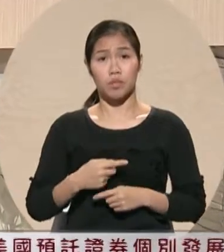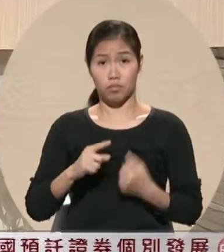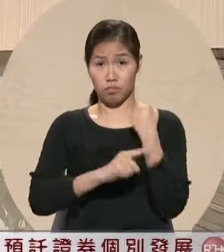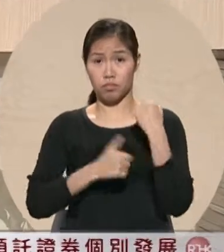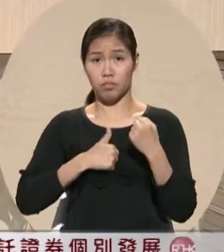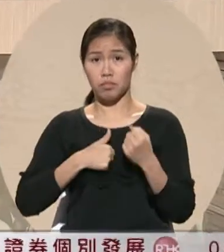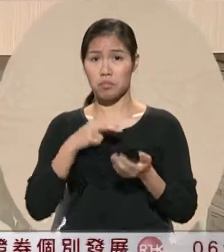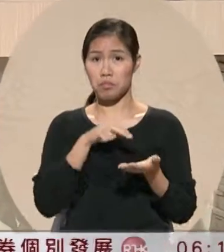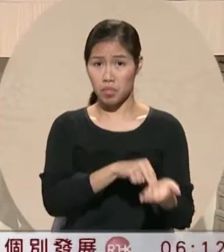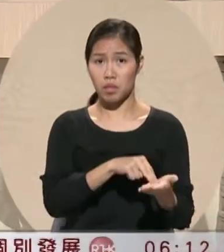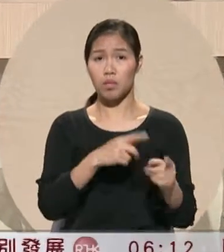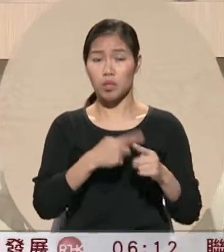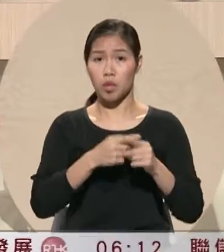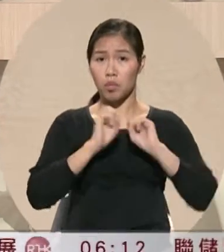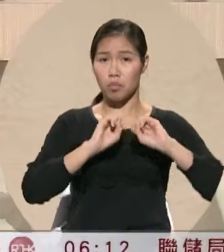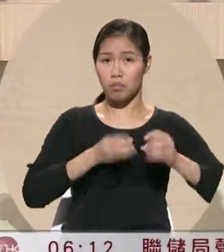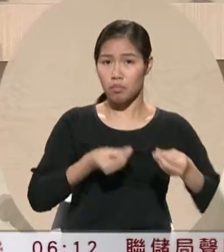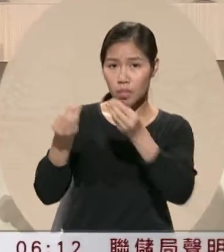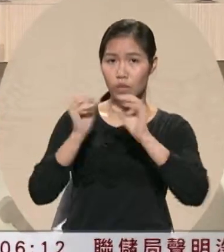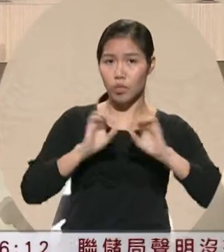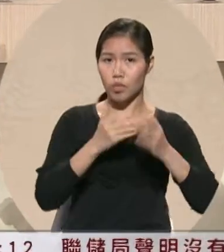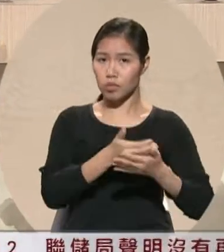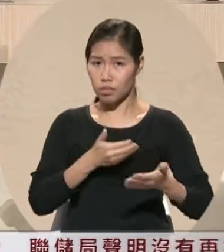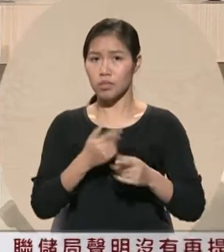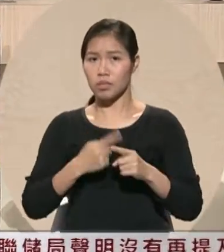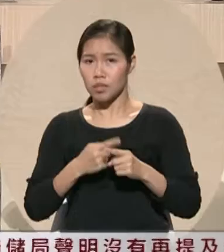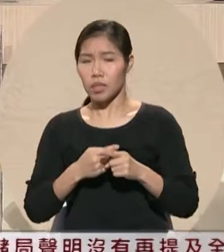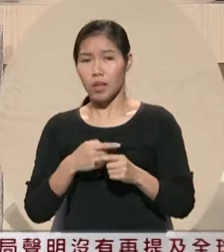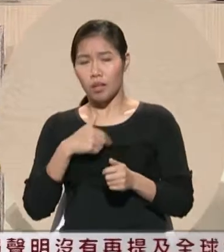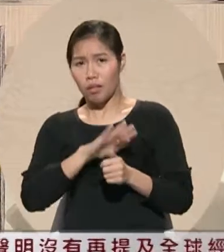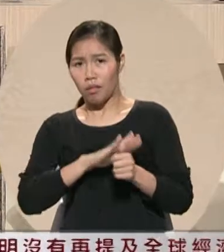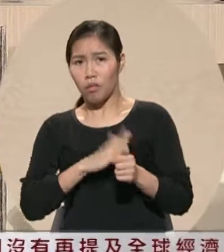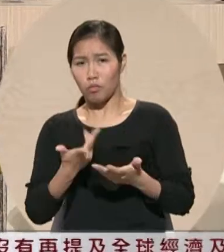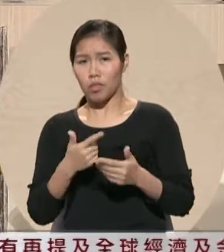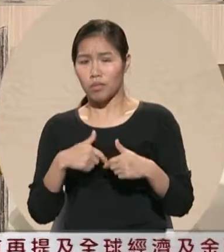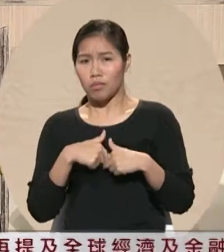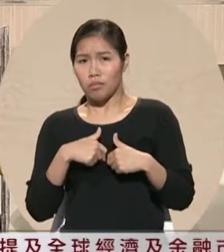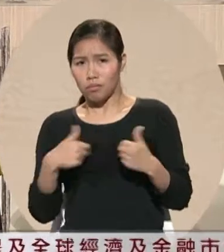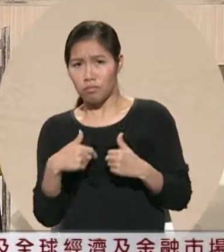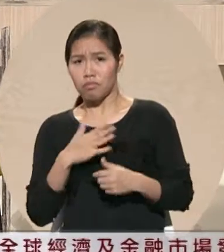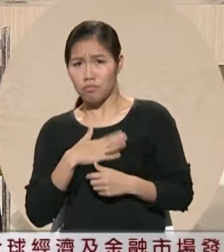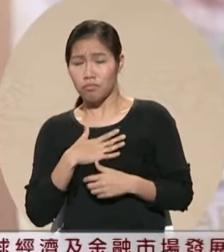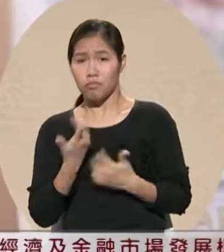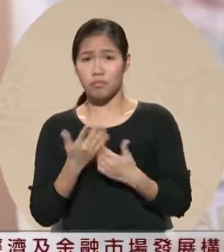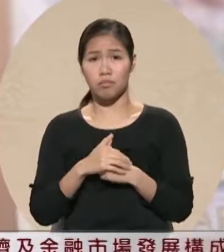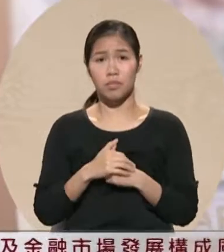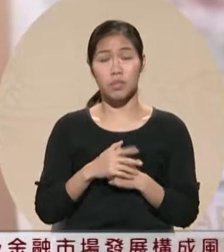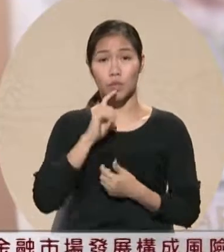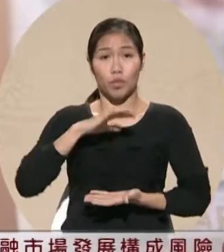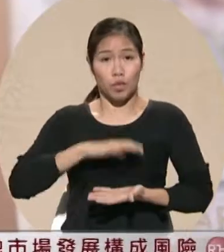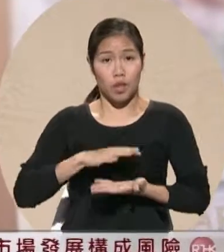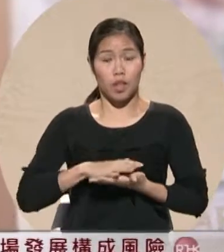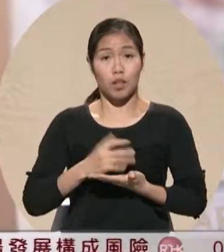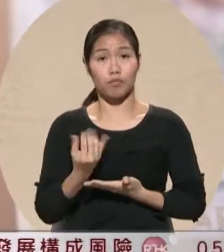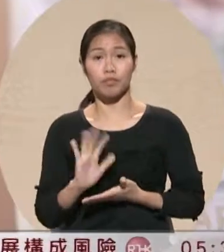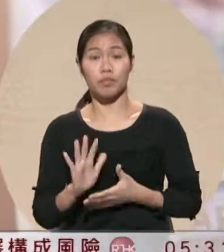發給你，還要在發表報告之前是貼心還是驚心呢？看看大家的抗壓能力有多高。 有壓力就不一定是壞